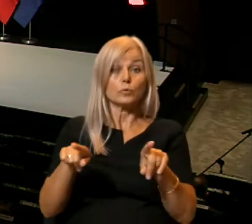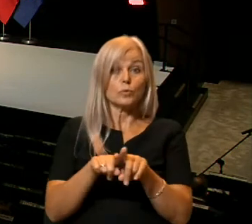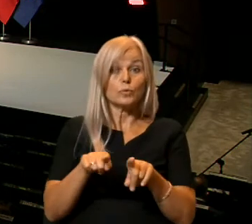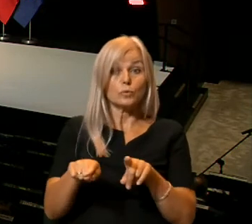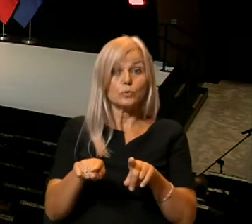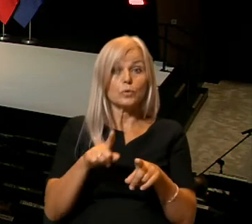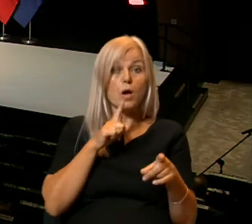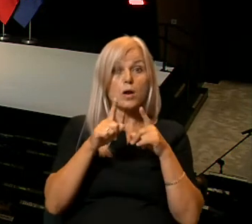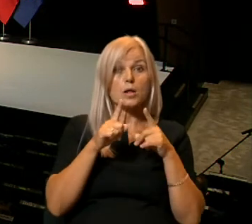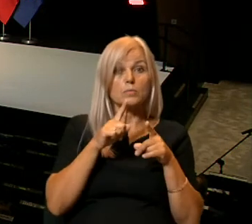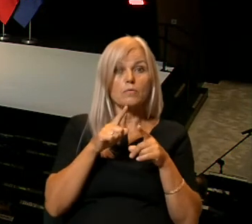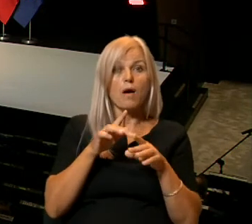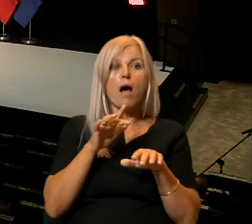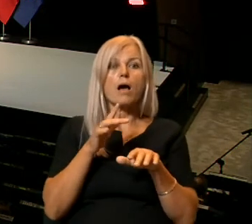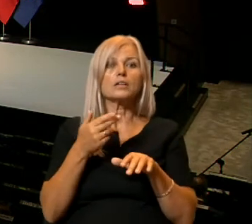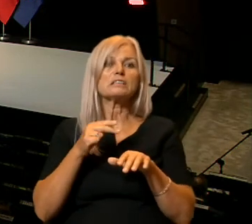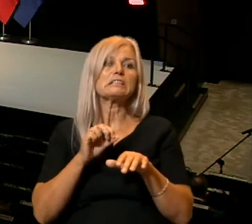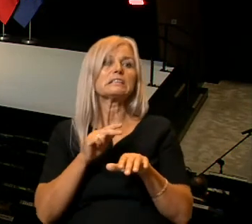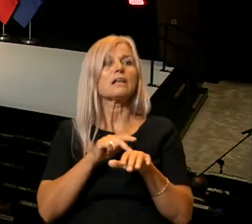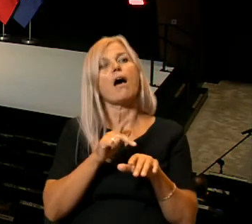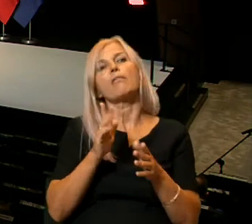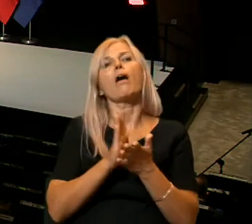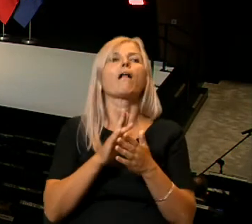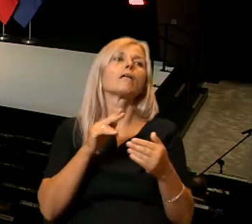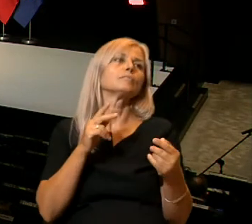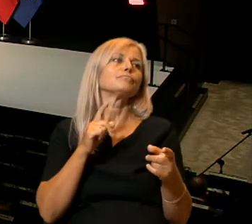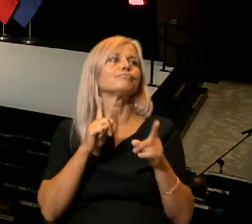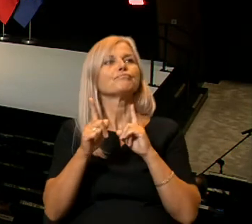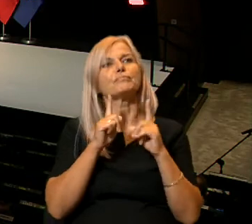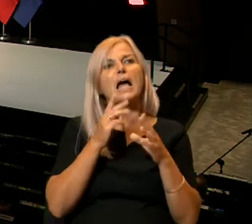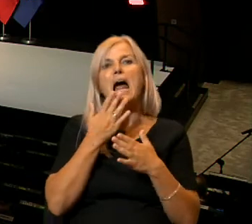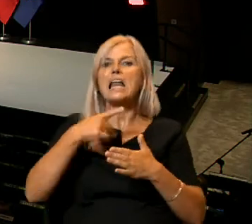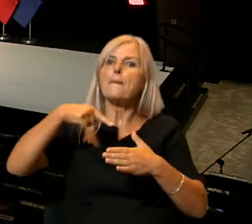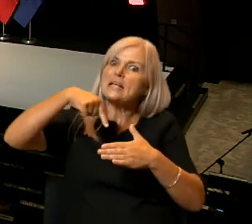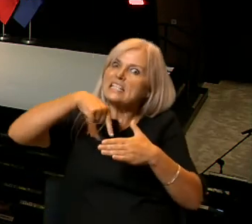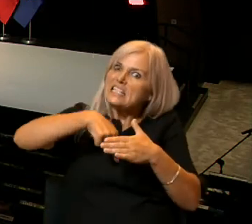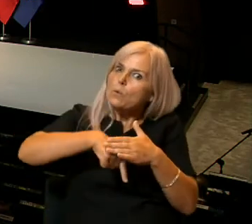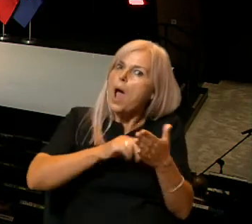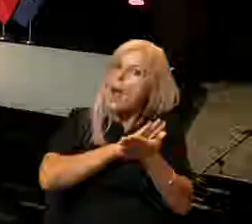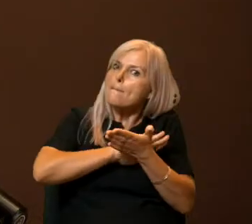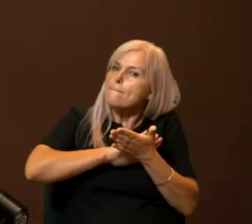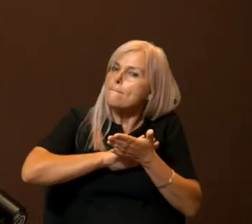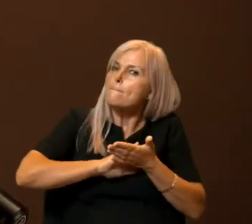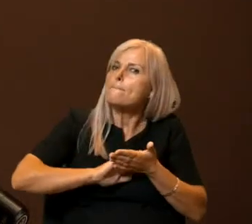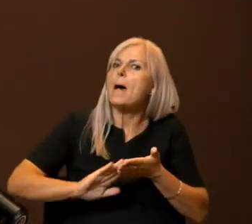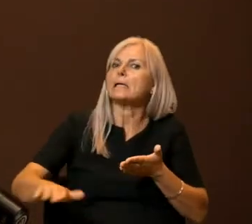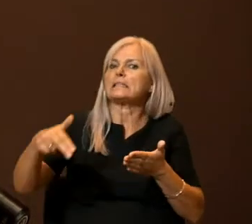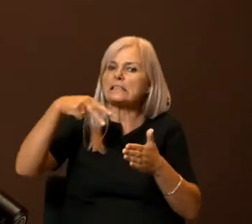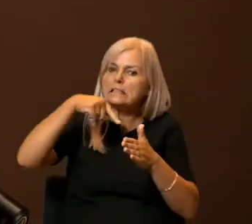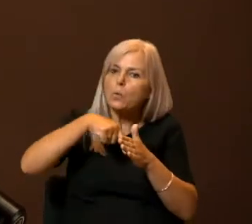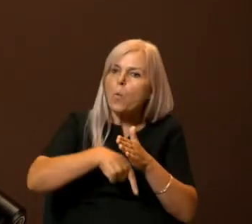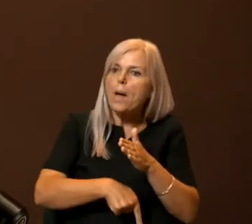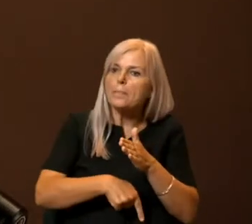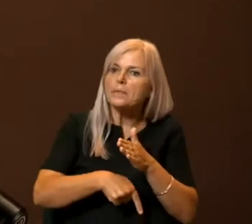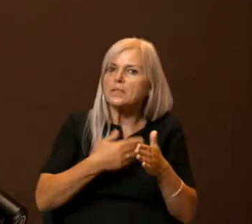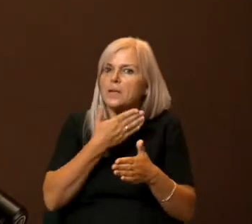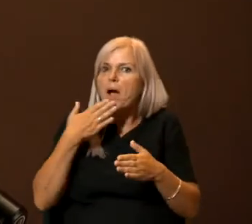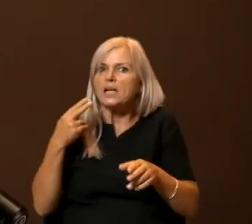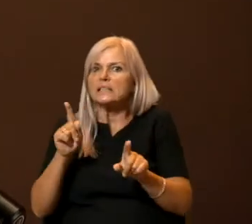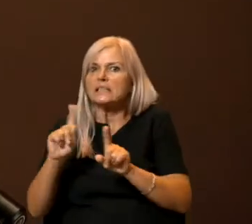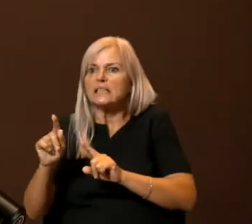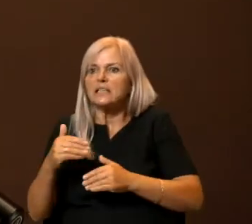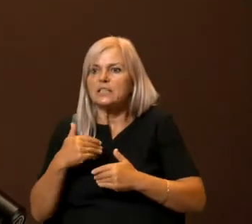niczego nie dotykać, a więc wymieniają tylko dźwięki, które są bez znaczenia i ci ludzie są nieodmienieni, a